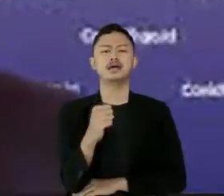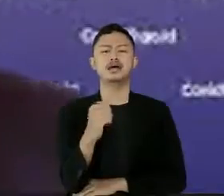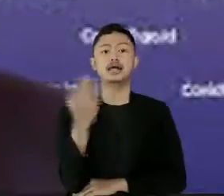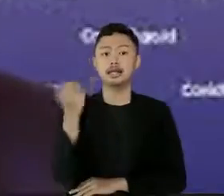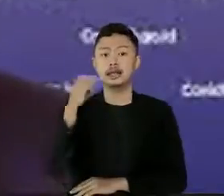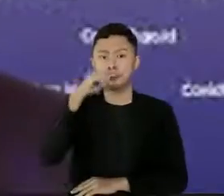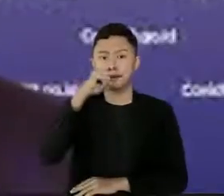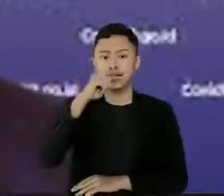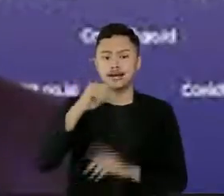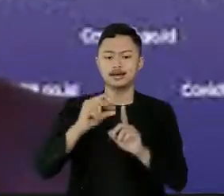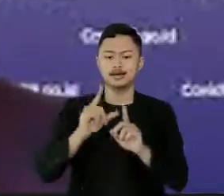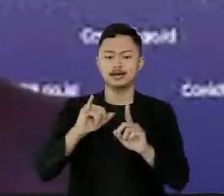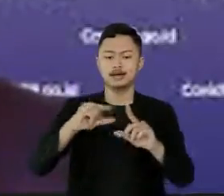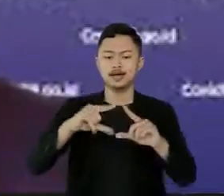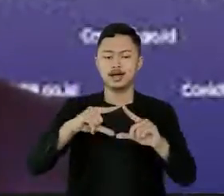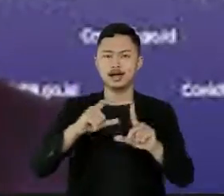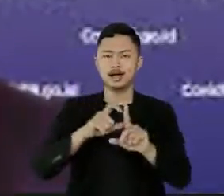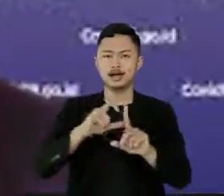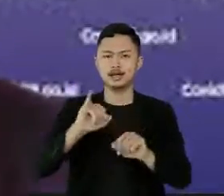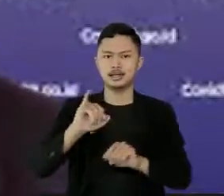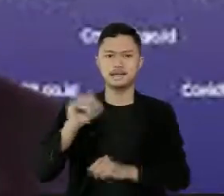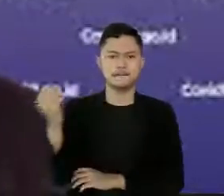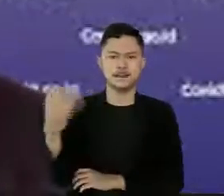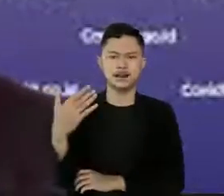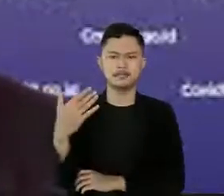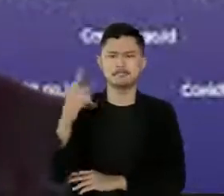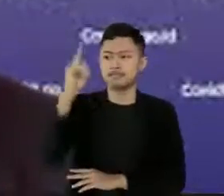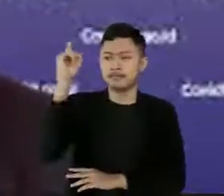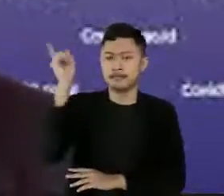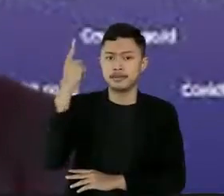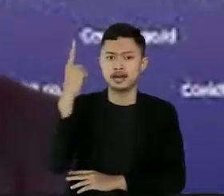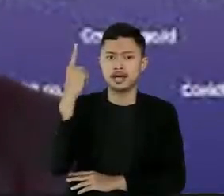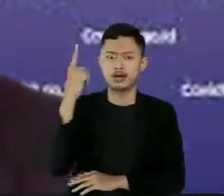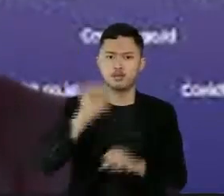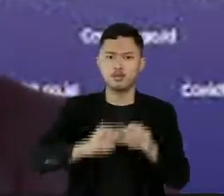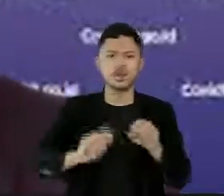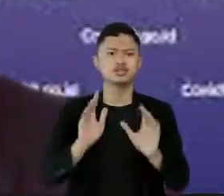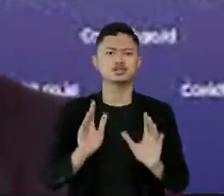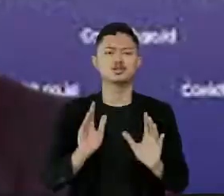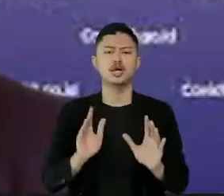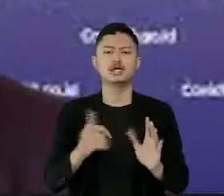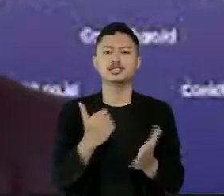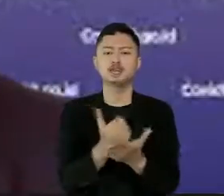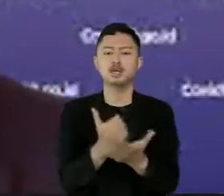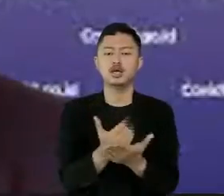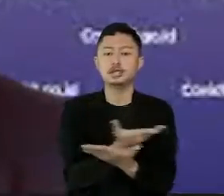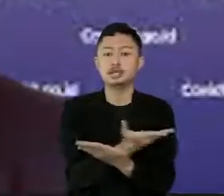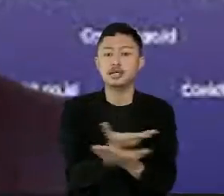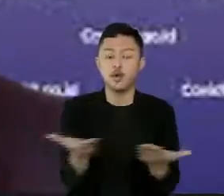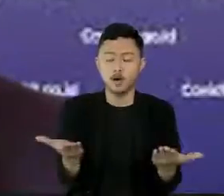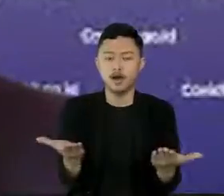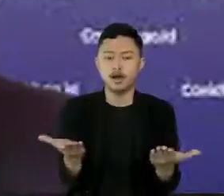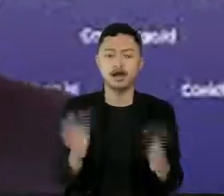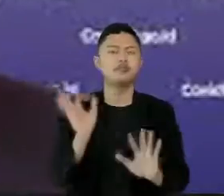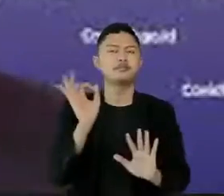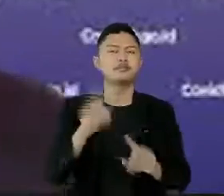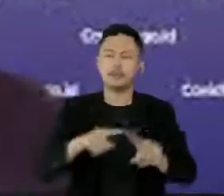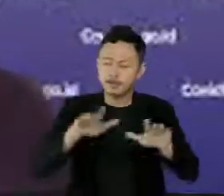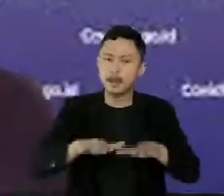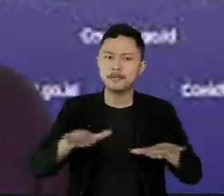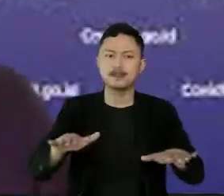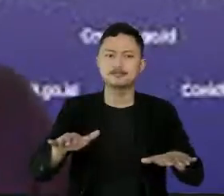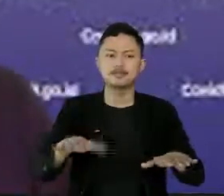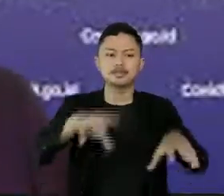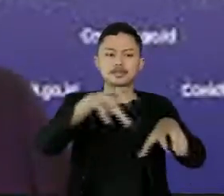tadi Pak Ariyadi sudah bilang, kita pemerintah dalam hal ini juga sudah menerapkan bahwa semua pelan-pelan ya, semua tempat